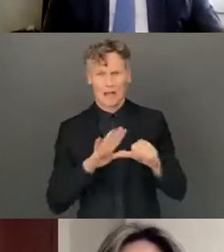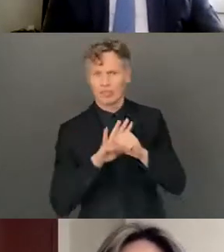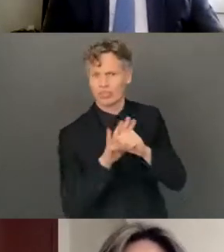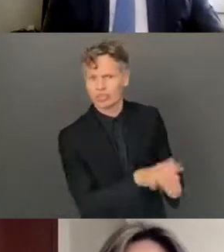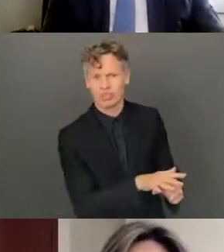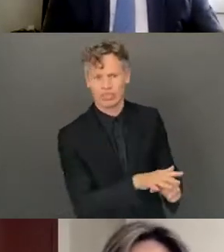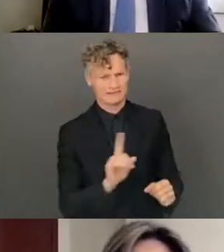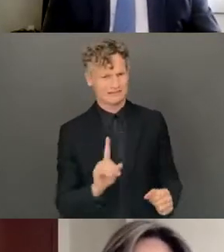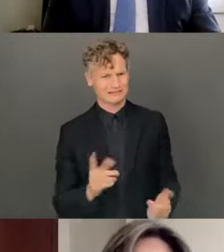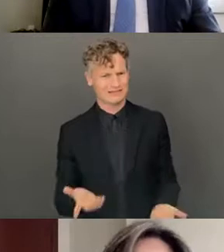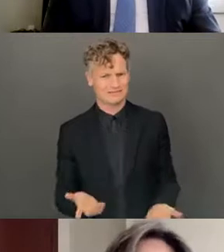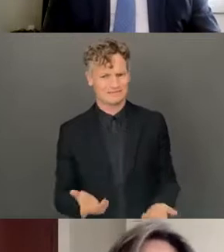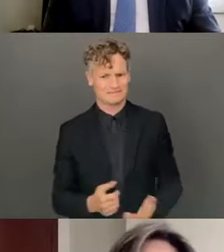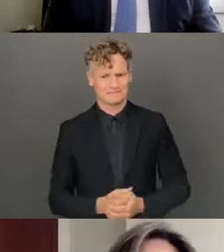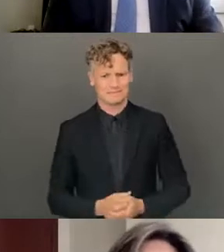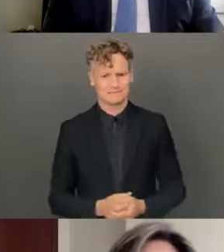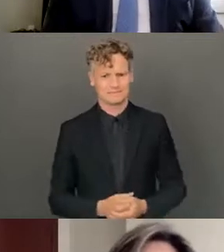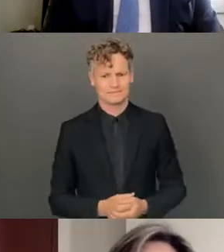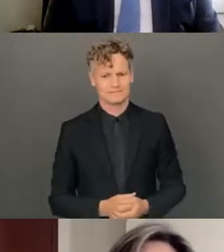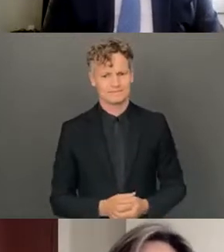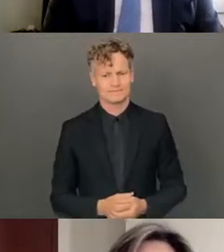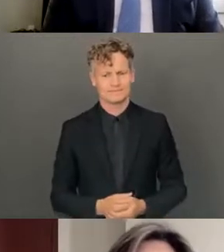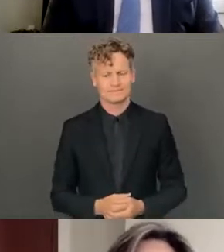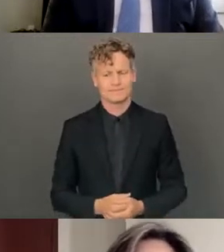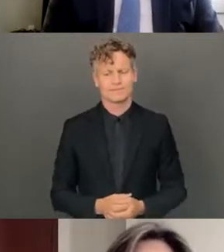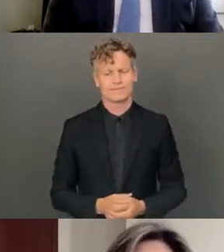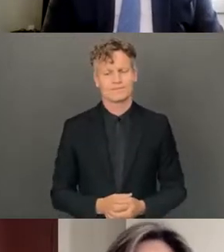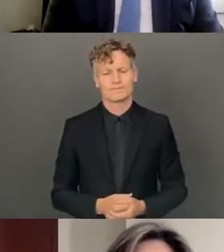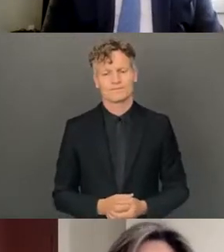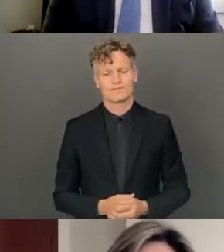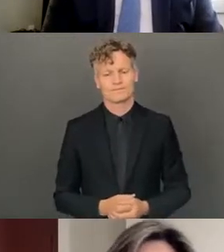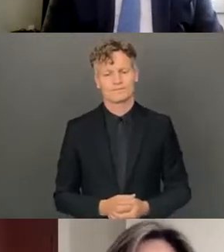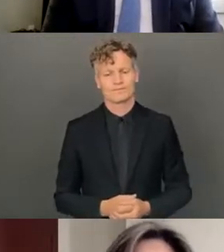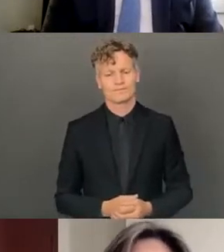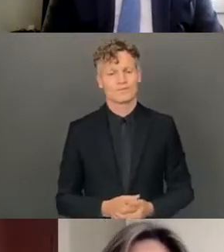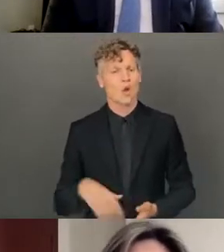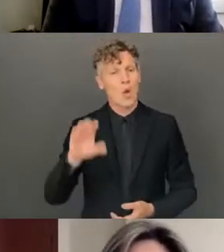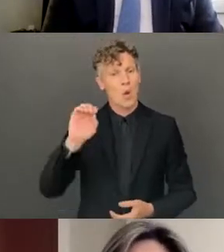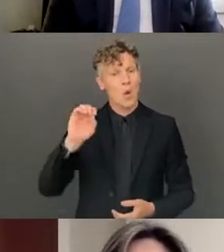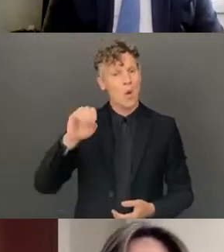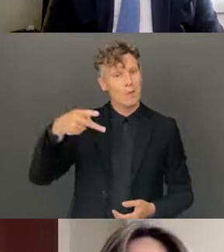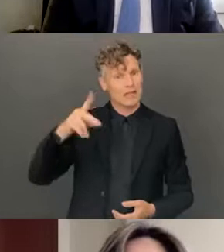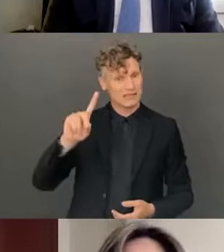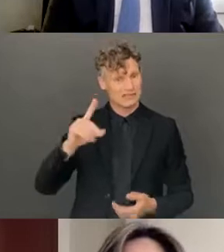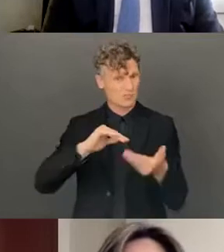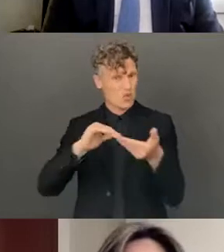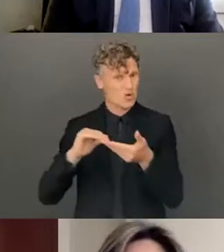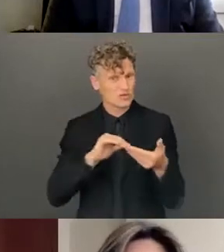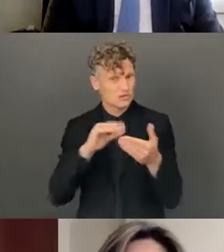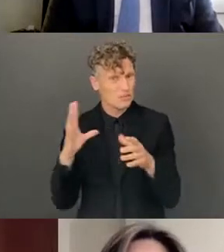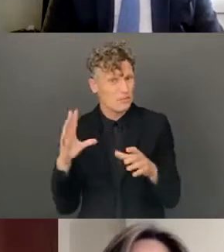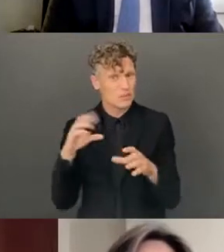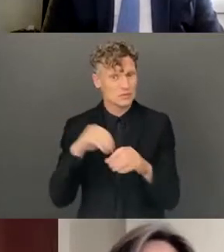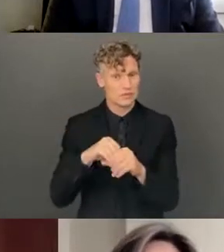au début de la pandémie. Pour suivre cette participation des OPD qui est réelle